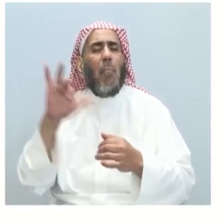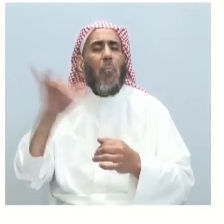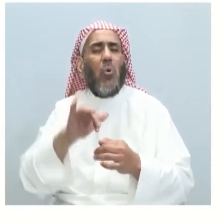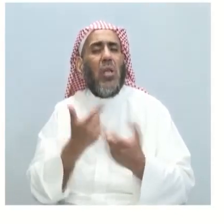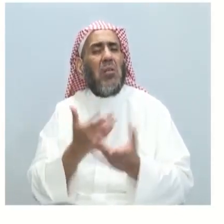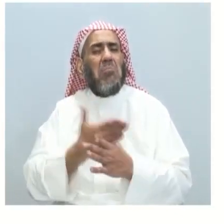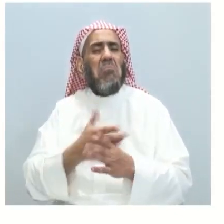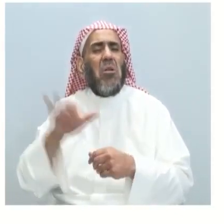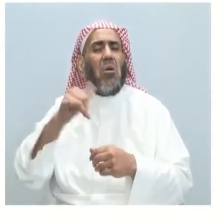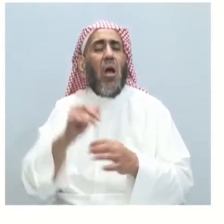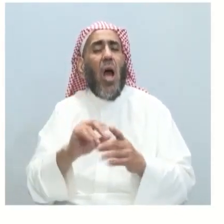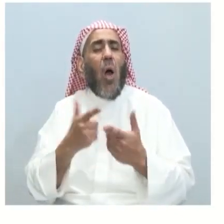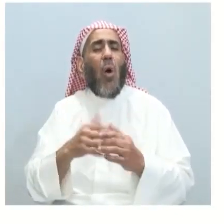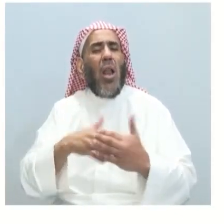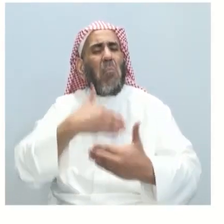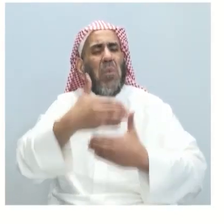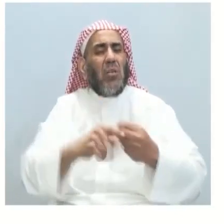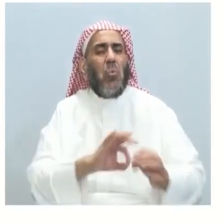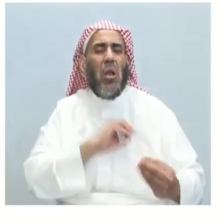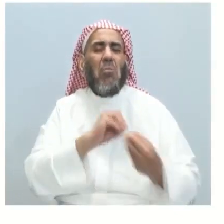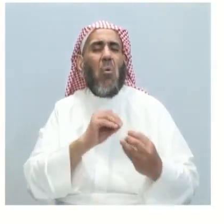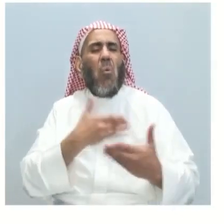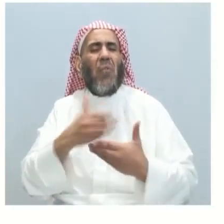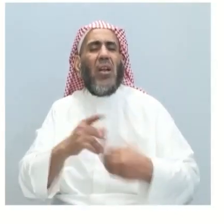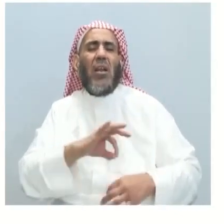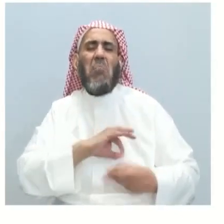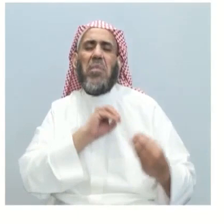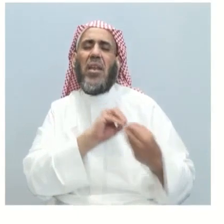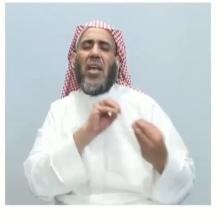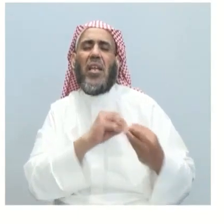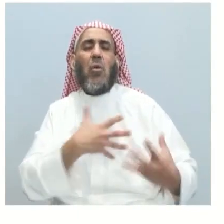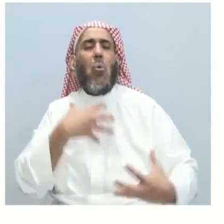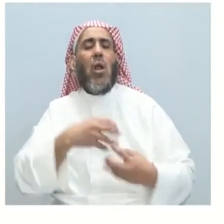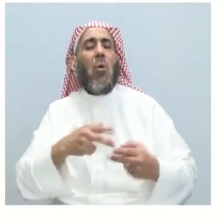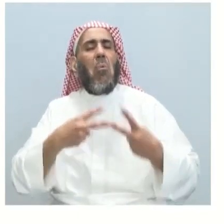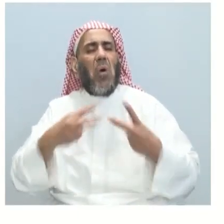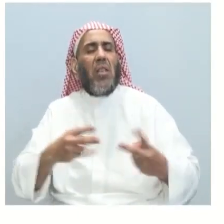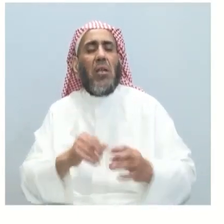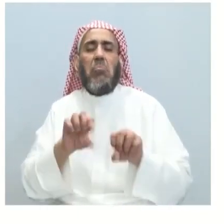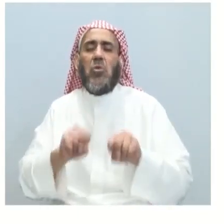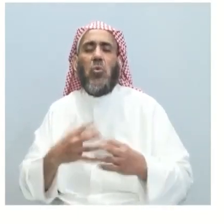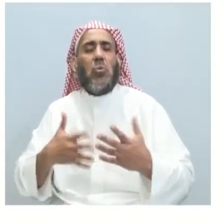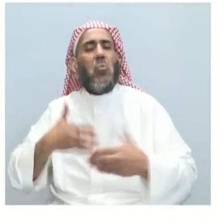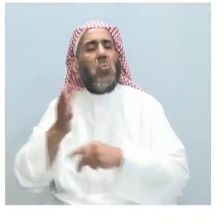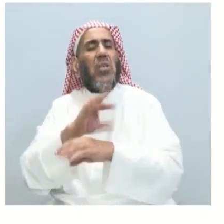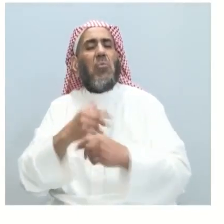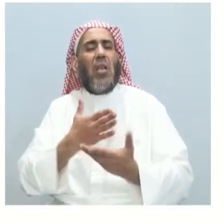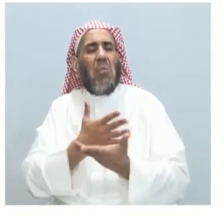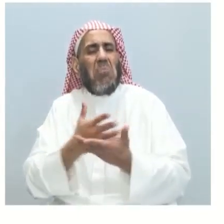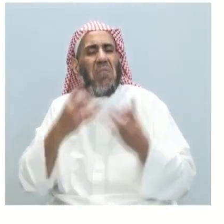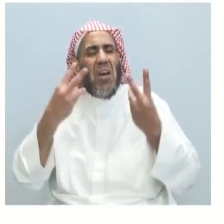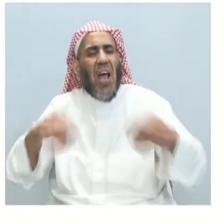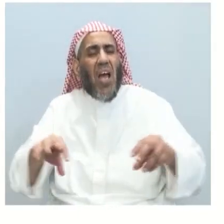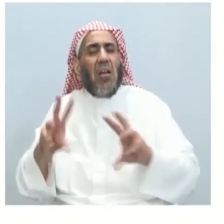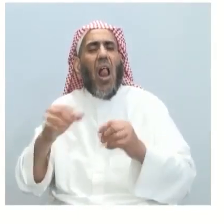لما عدنا اوم نطوي الغرام وفرغ من حنين والم ورضينا بسكون وسلام وانتهينا لفراغ كالعدم